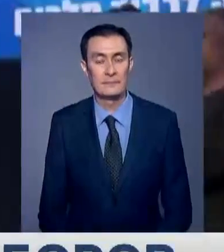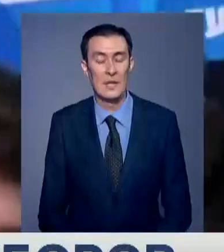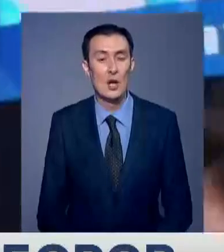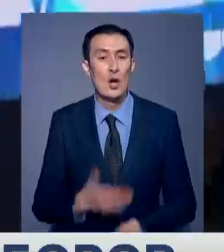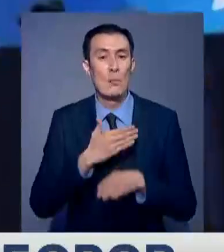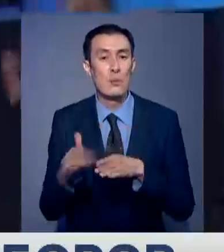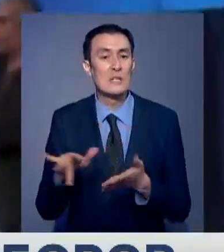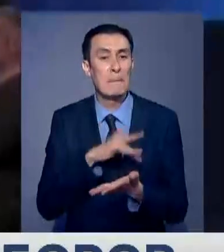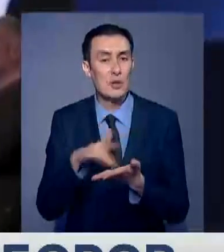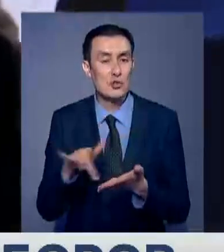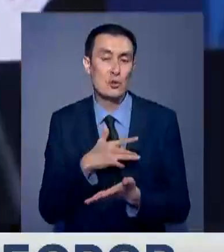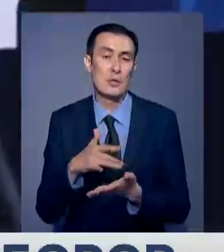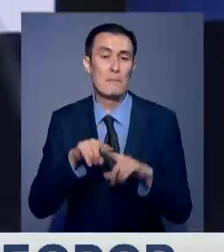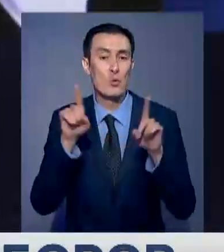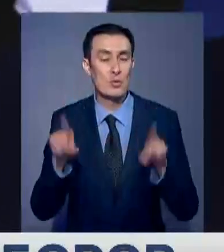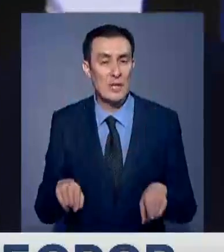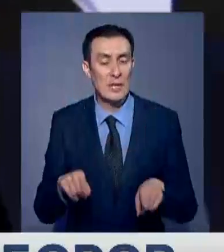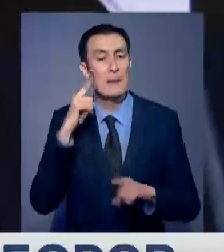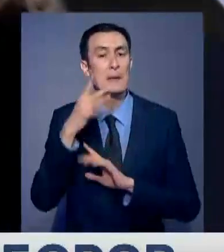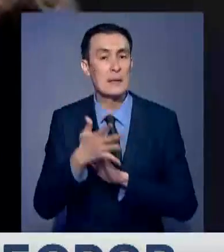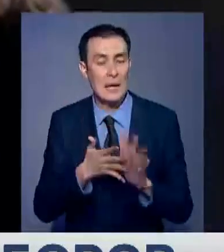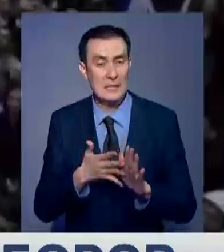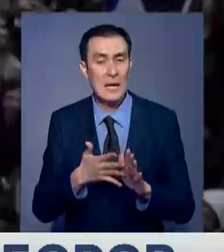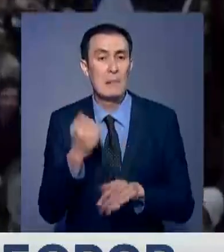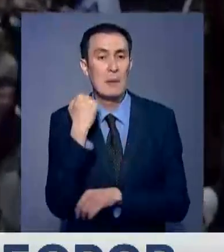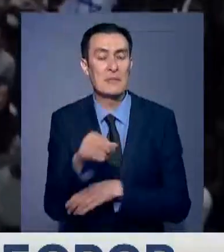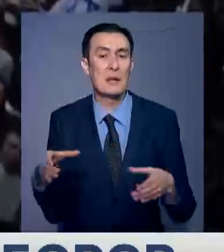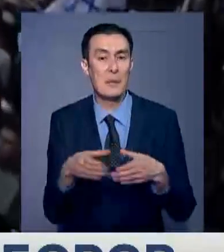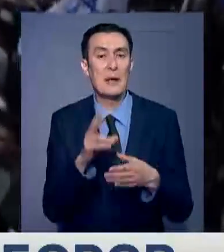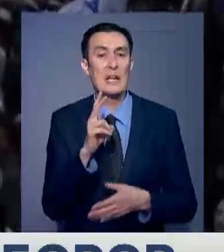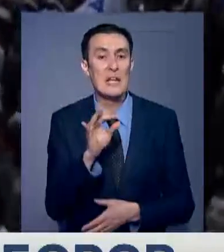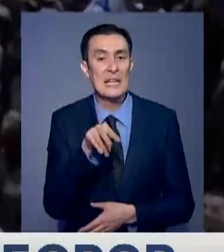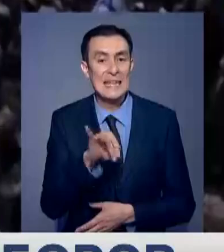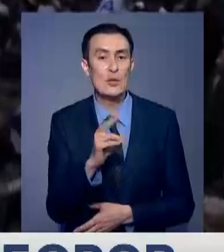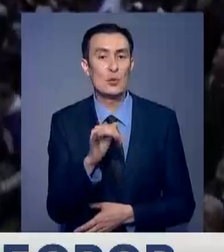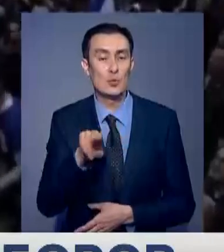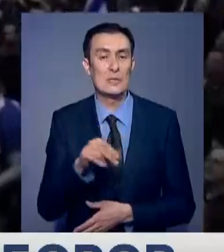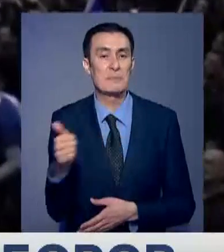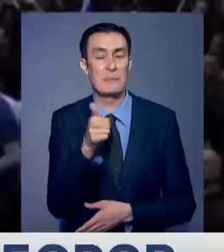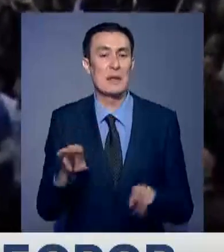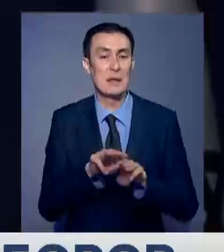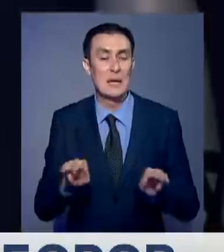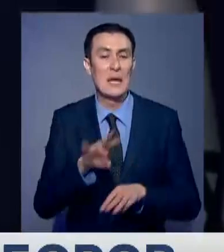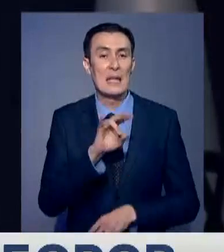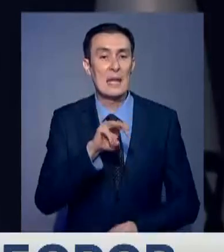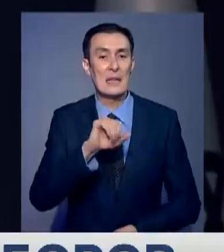После подсчета большей части бюллетеней становится ясно – победила партия Ликуд во главе с нынешним премьером